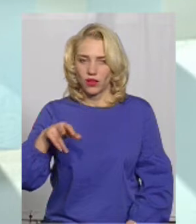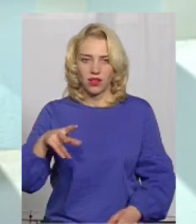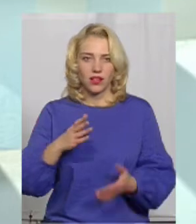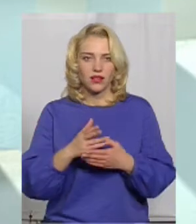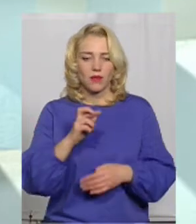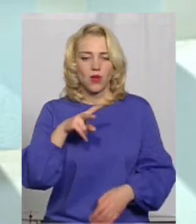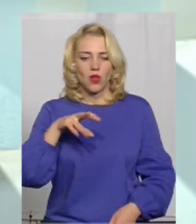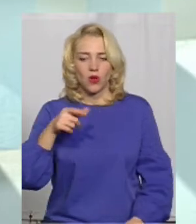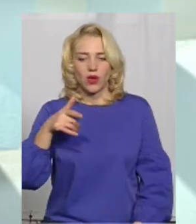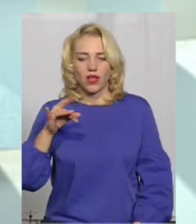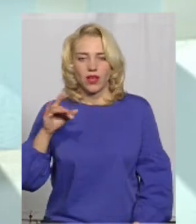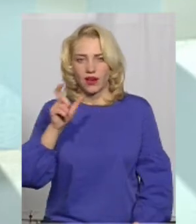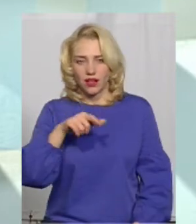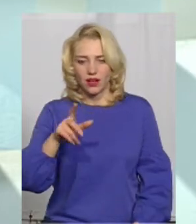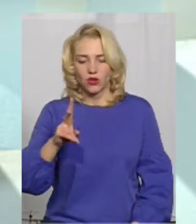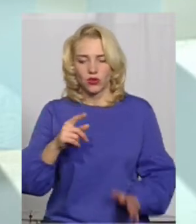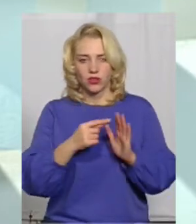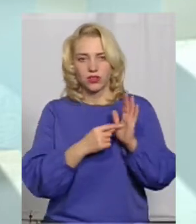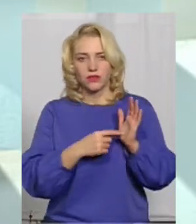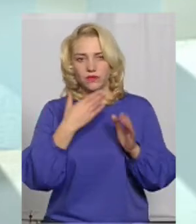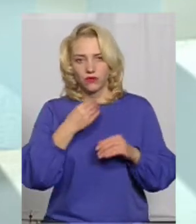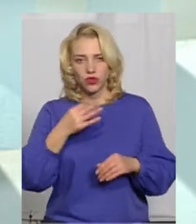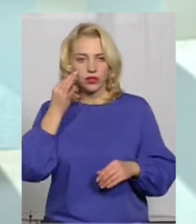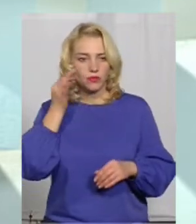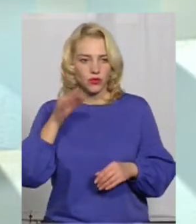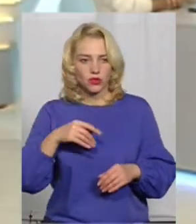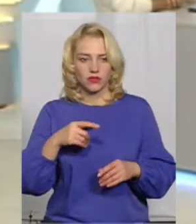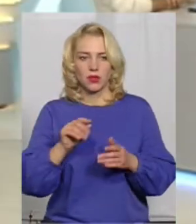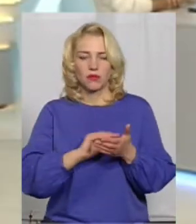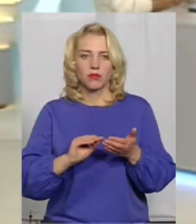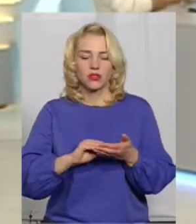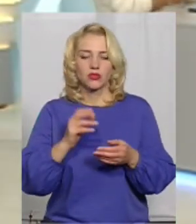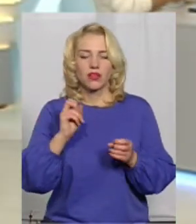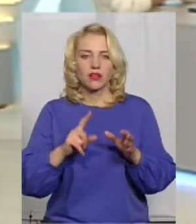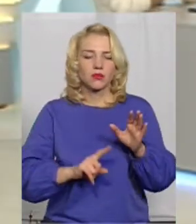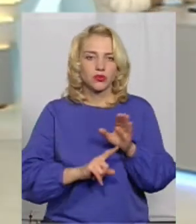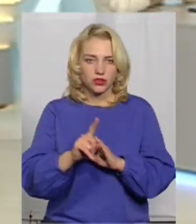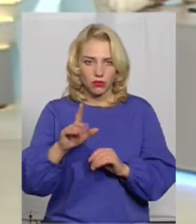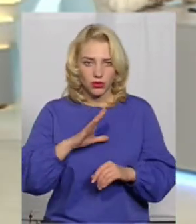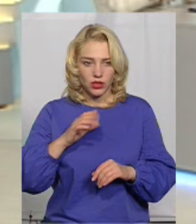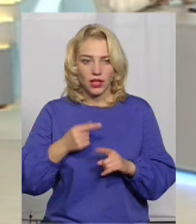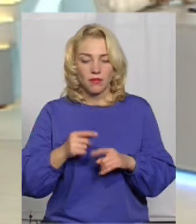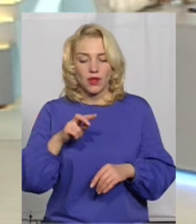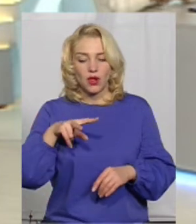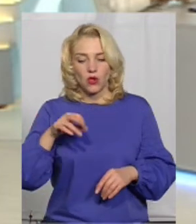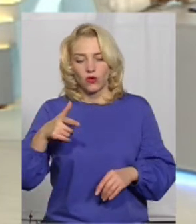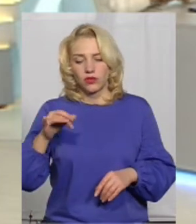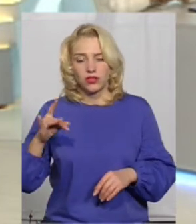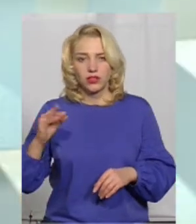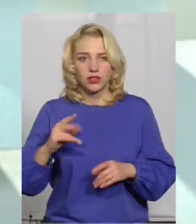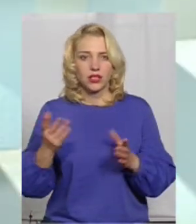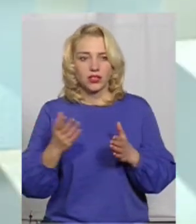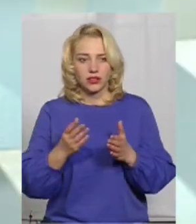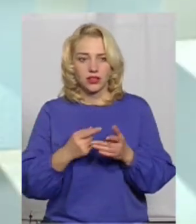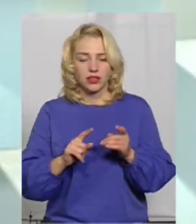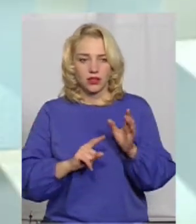які багато діляться своїм досвідом. Вони пишуть про кожний пост, як вони починали. Насправді, блогери, які починали в мій